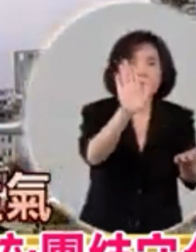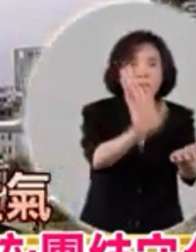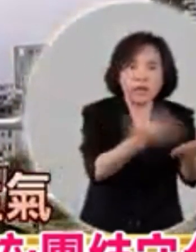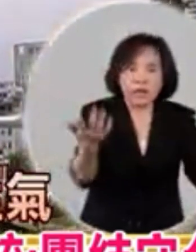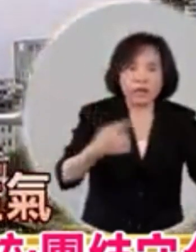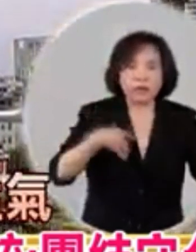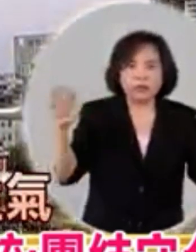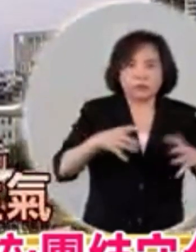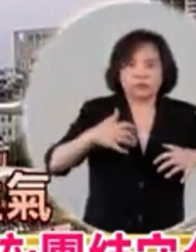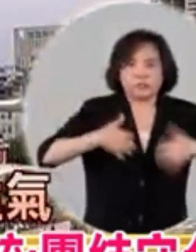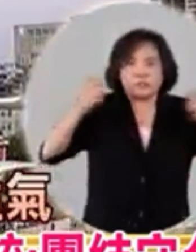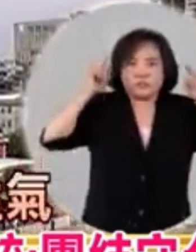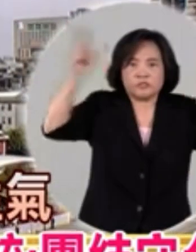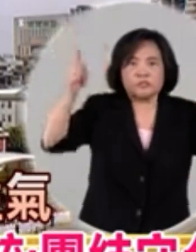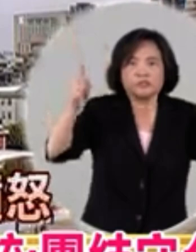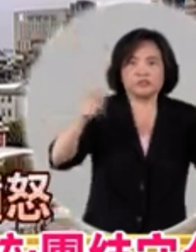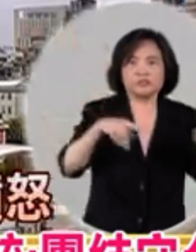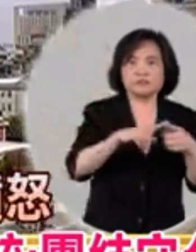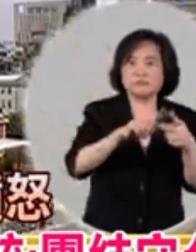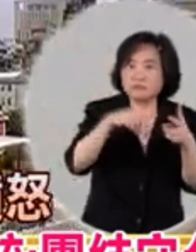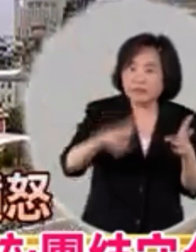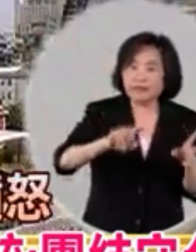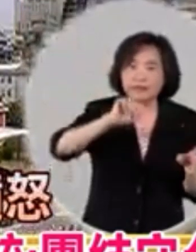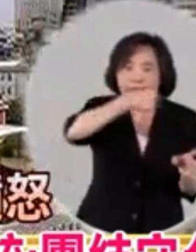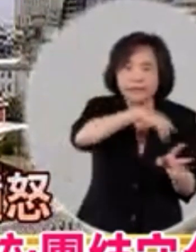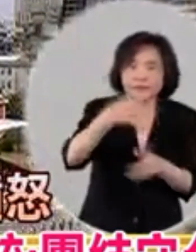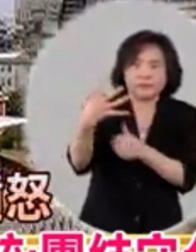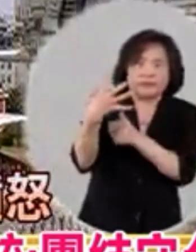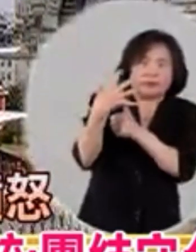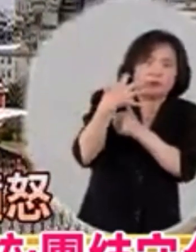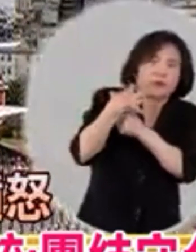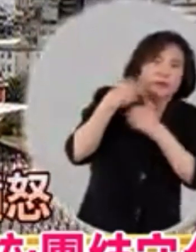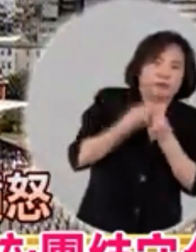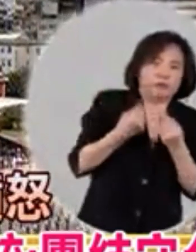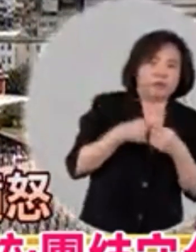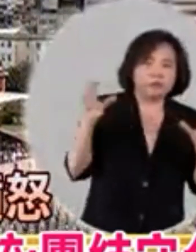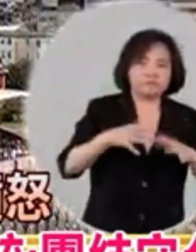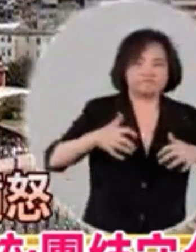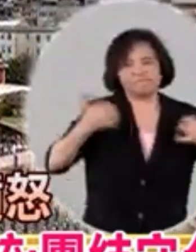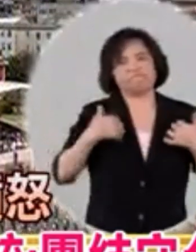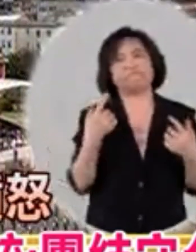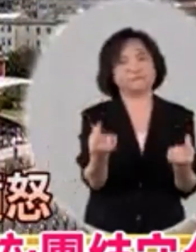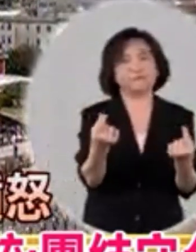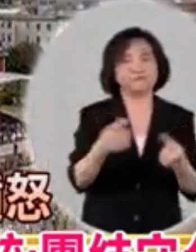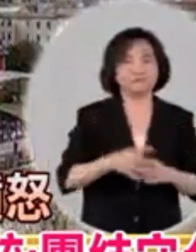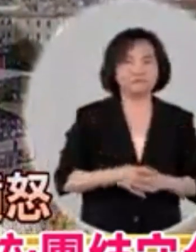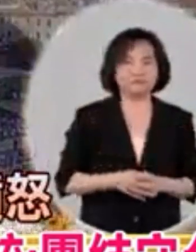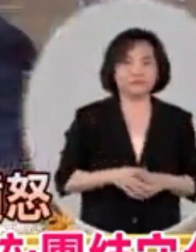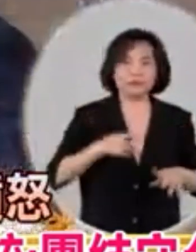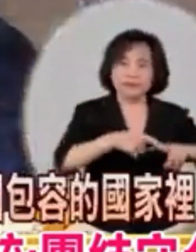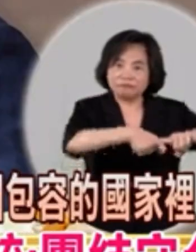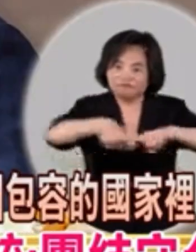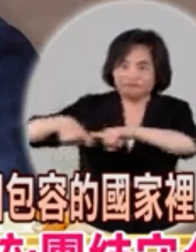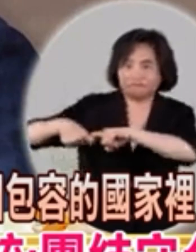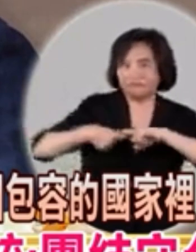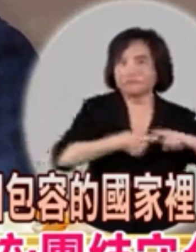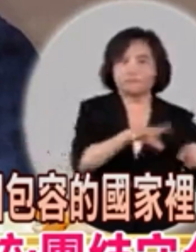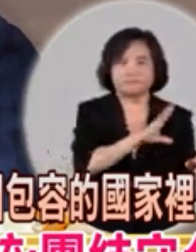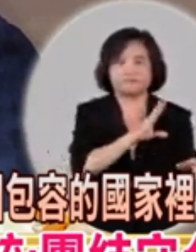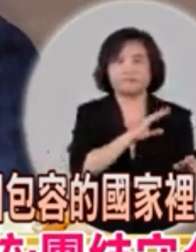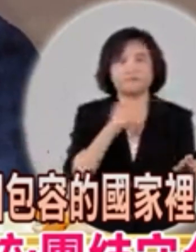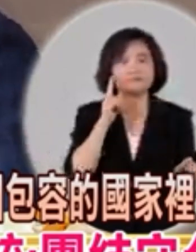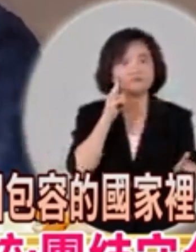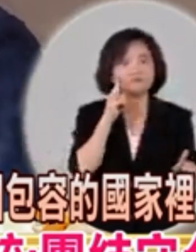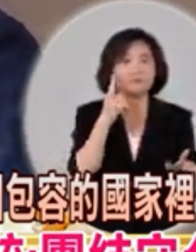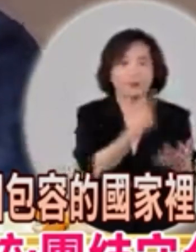气，台湾被打压，我们一起愤怒，这就是我们融入与共